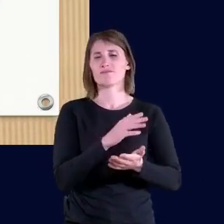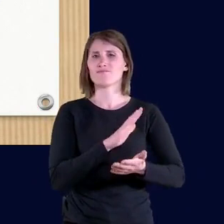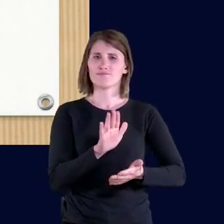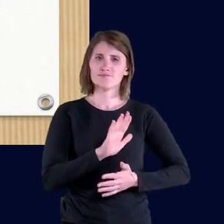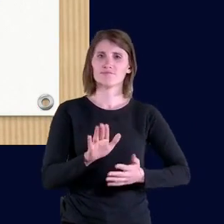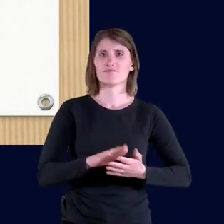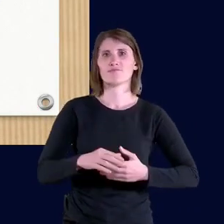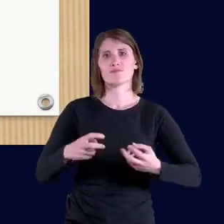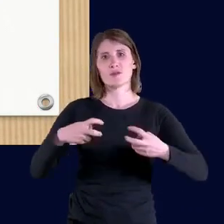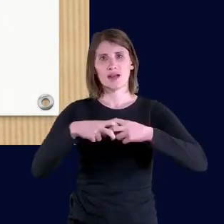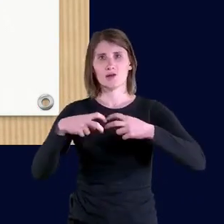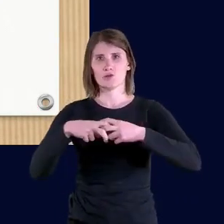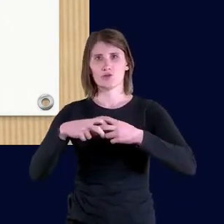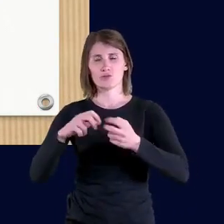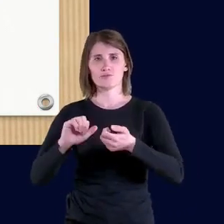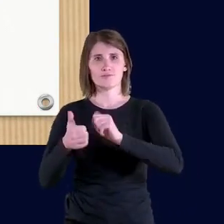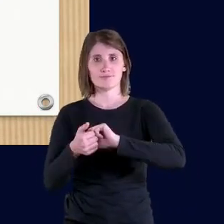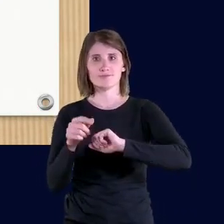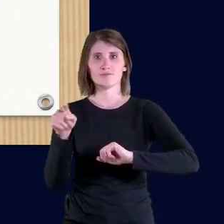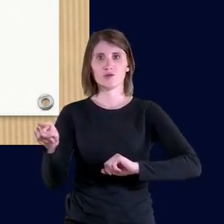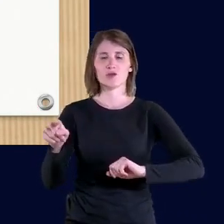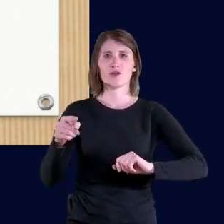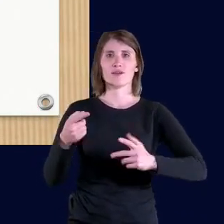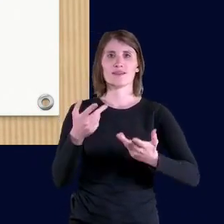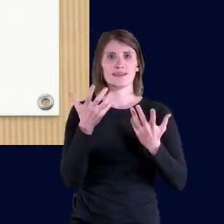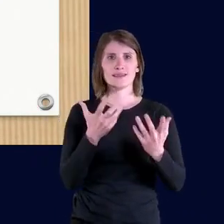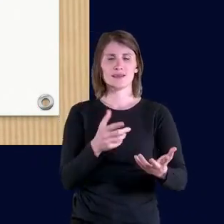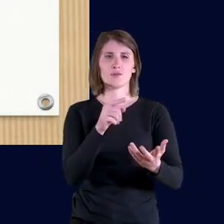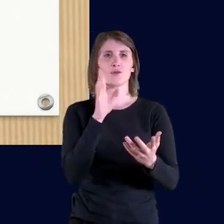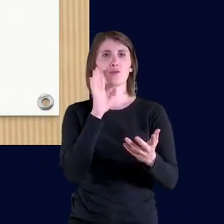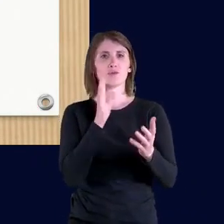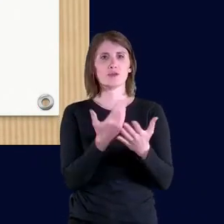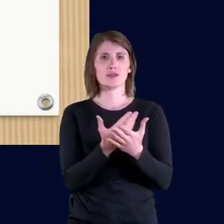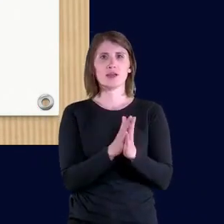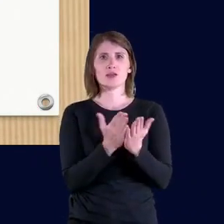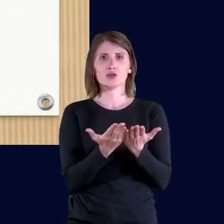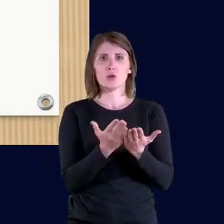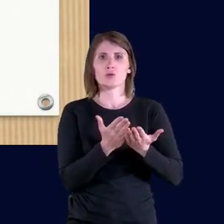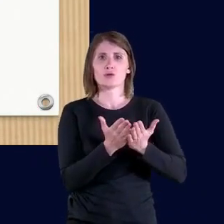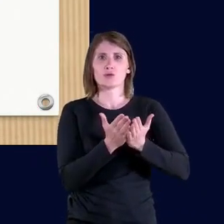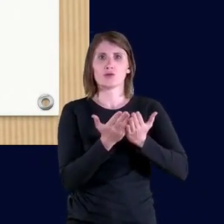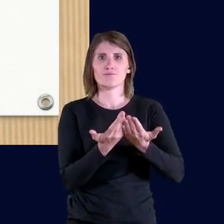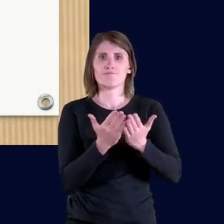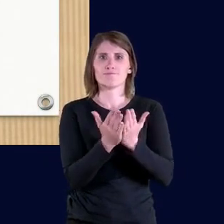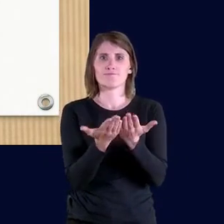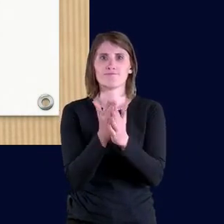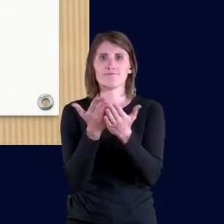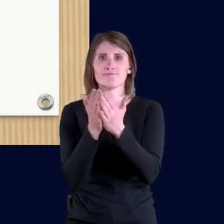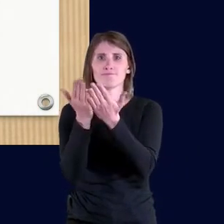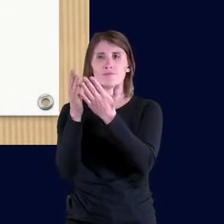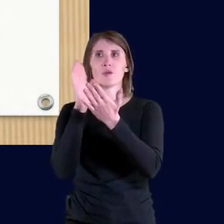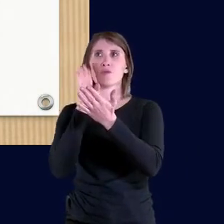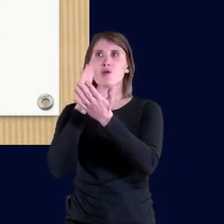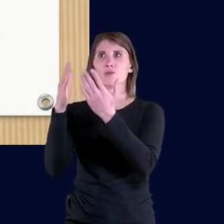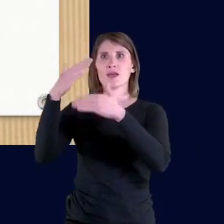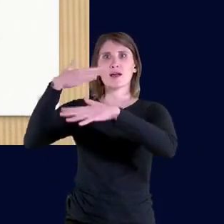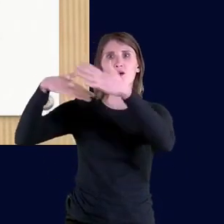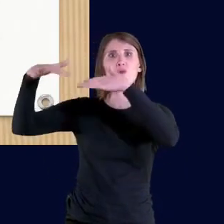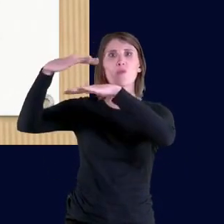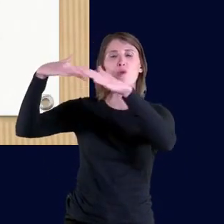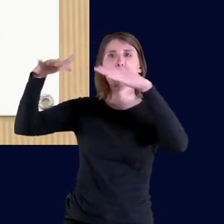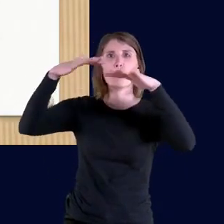dystrybucyjnych one mają szybować jak chmura chmura czytania Takie jest założenie te tego